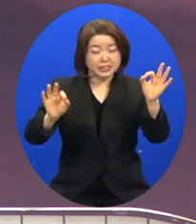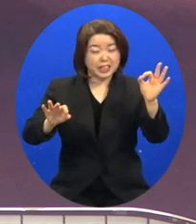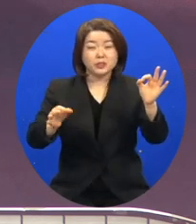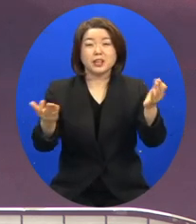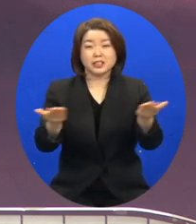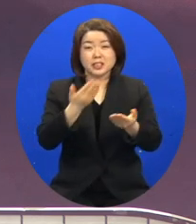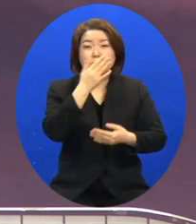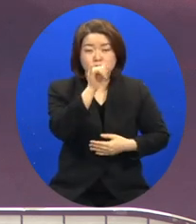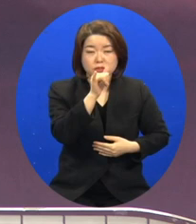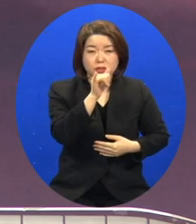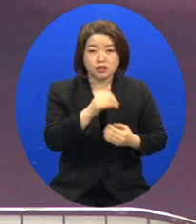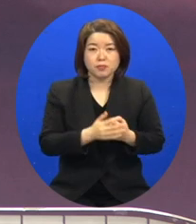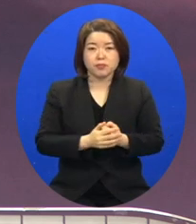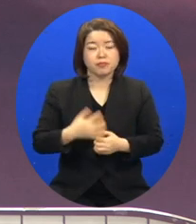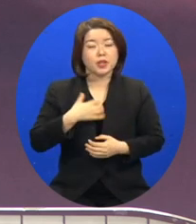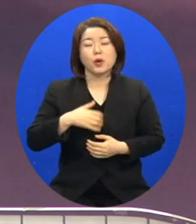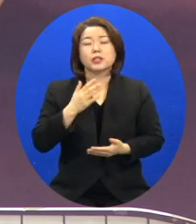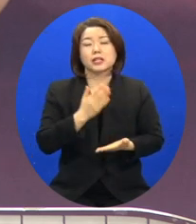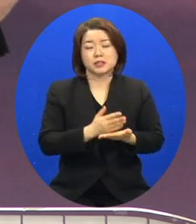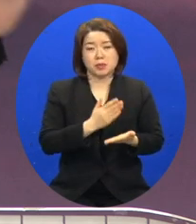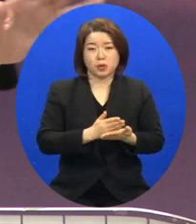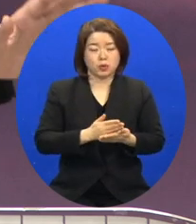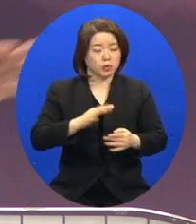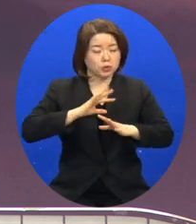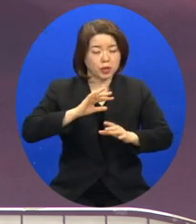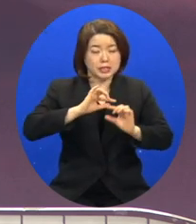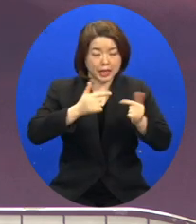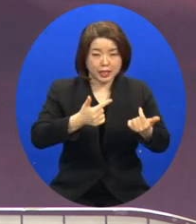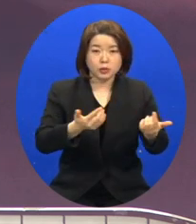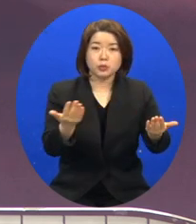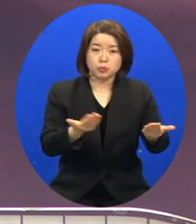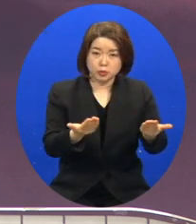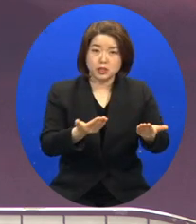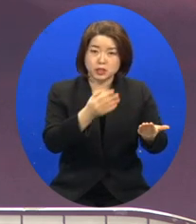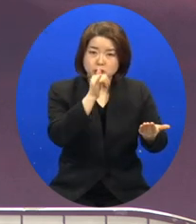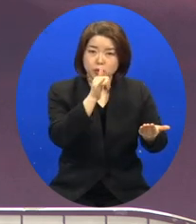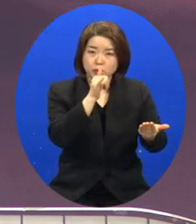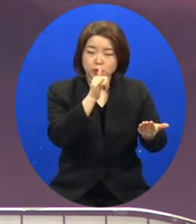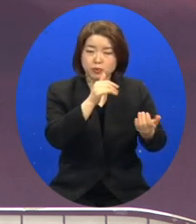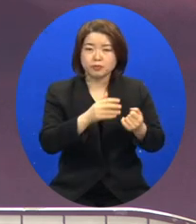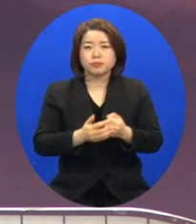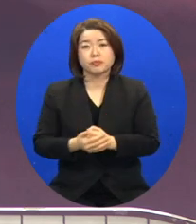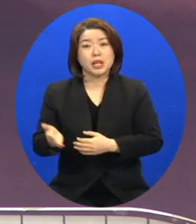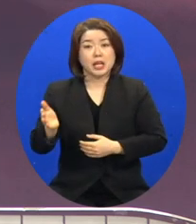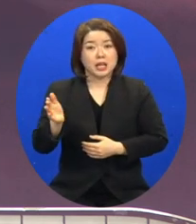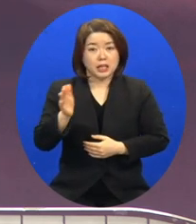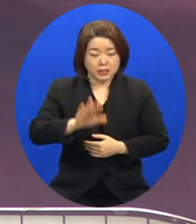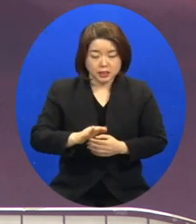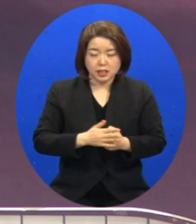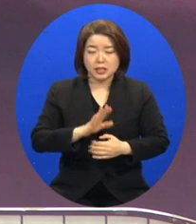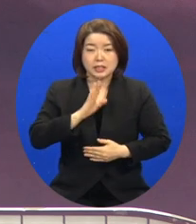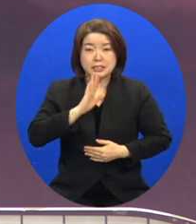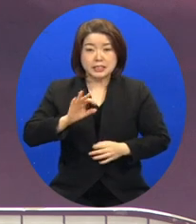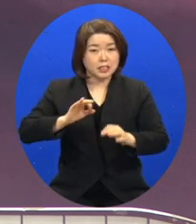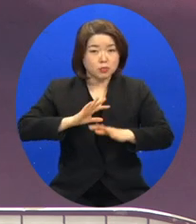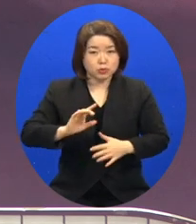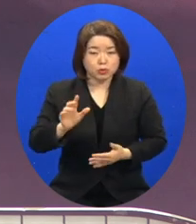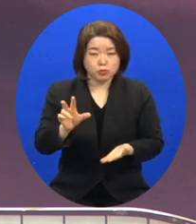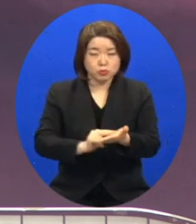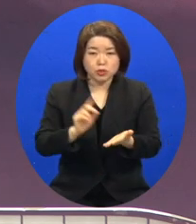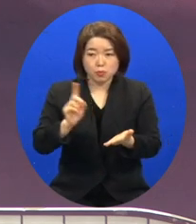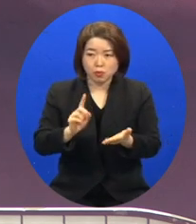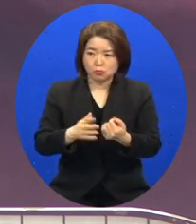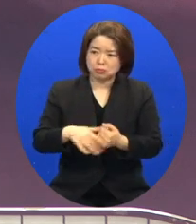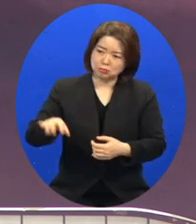있어요 걱정 안하고 두려워하지 않아도 될 문제들이 있어요 근데 진짜 무서운 문제가 아무것도